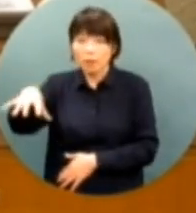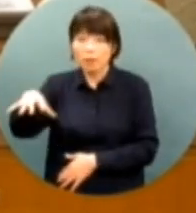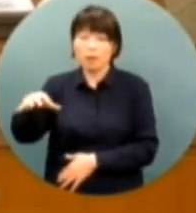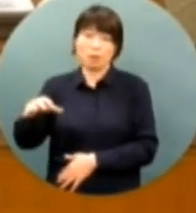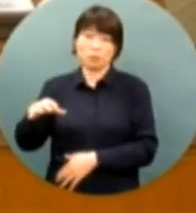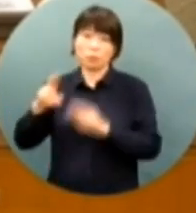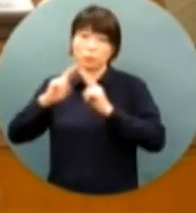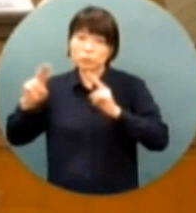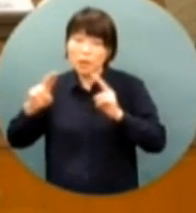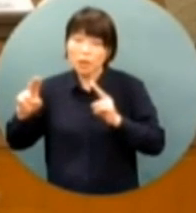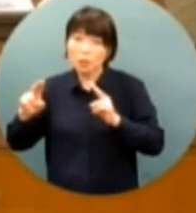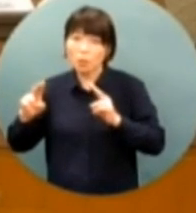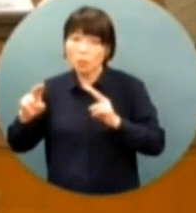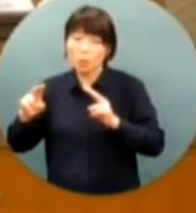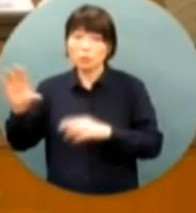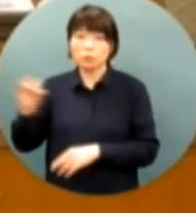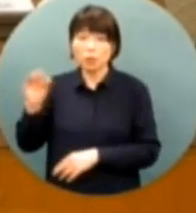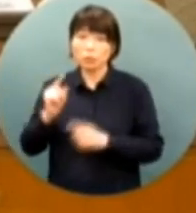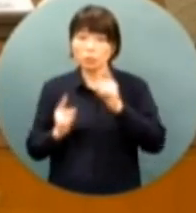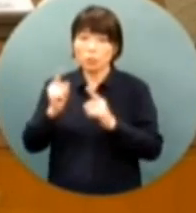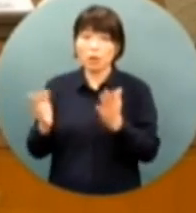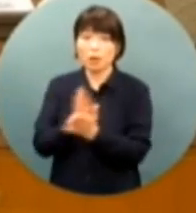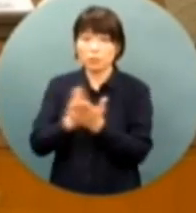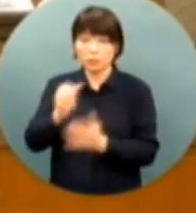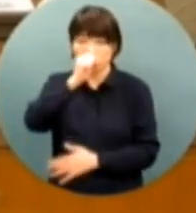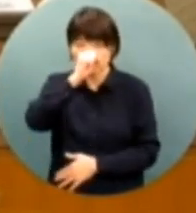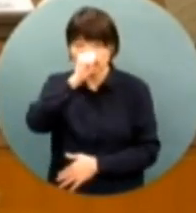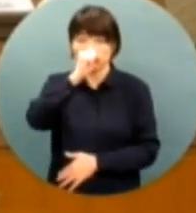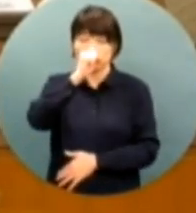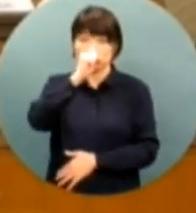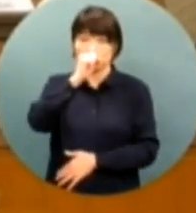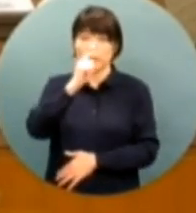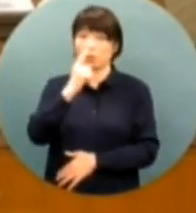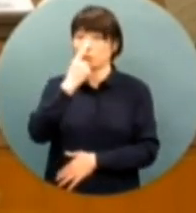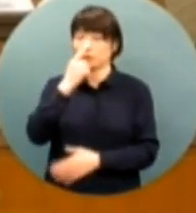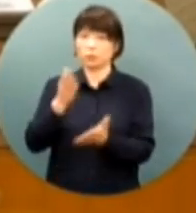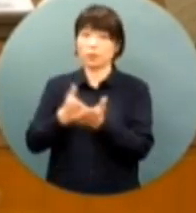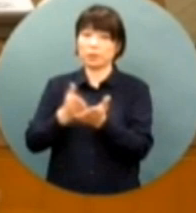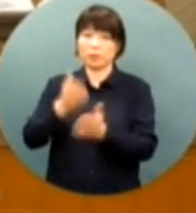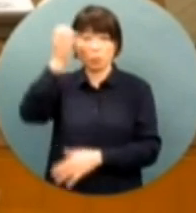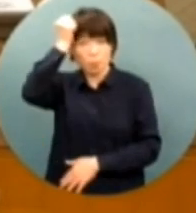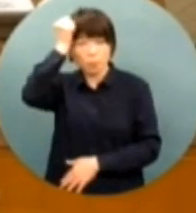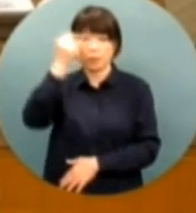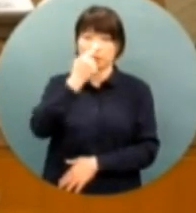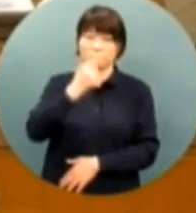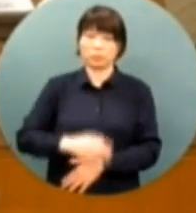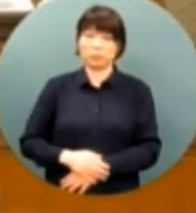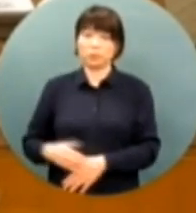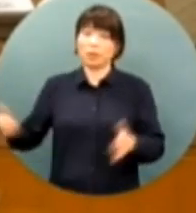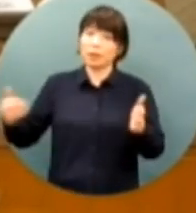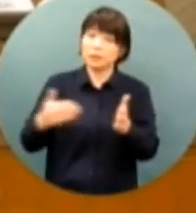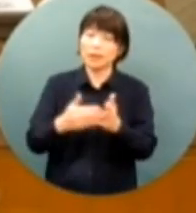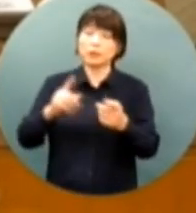判断されたらいいことではないかと、こういうようなことをやり取りしたことを覚えております。で、最終的